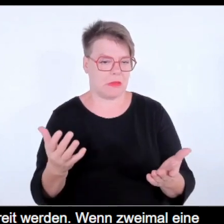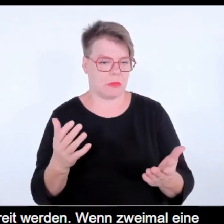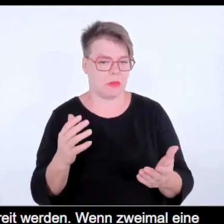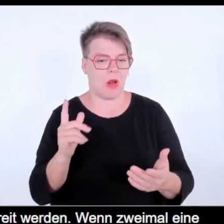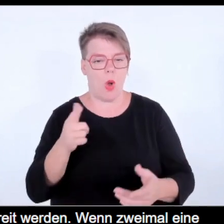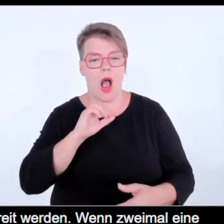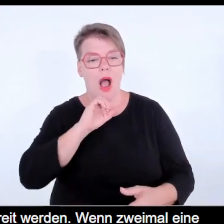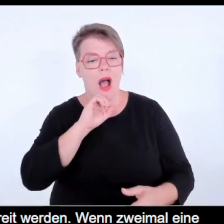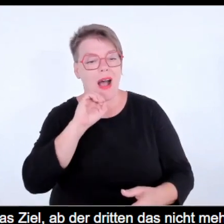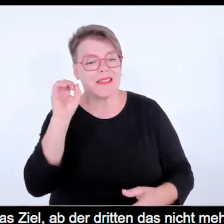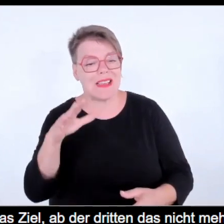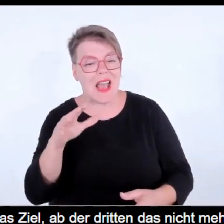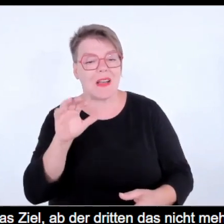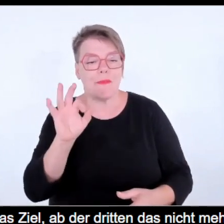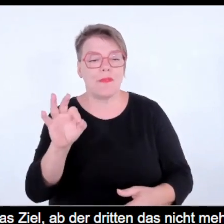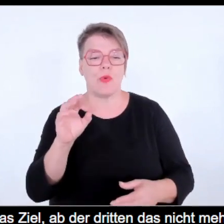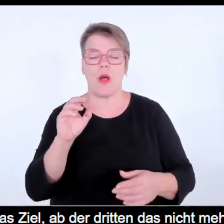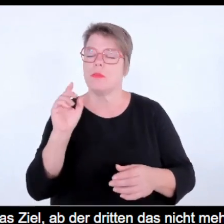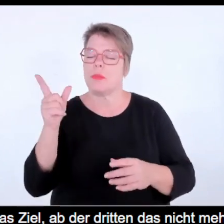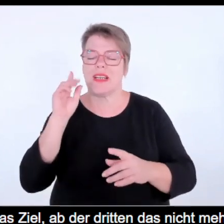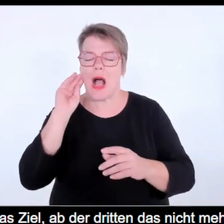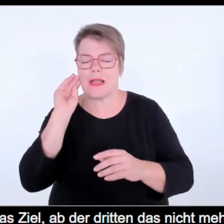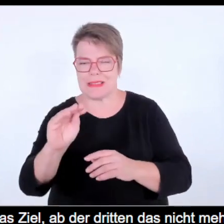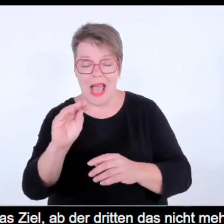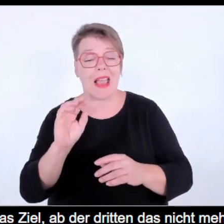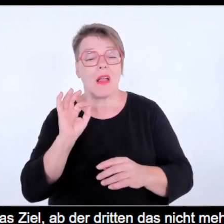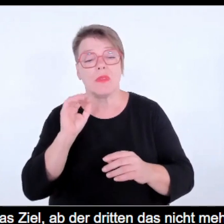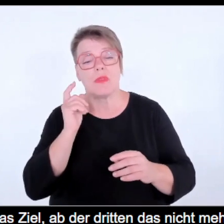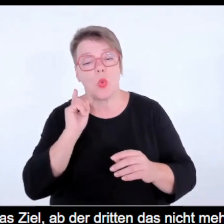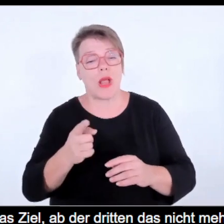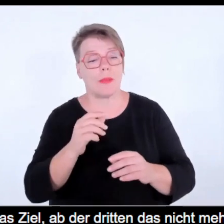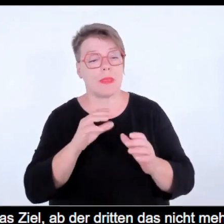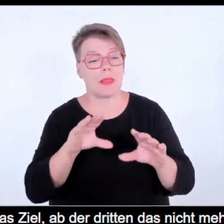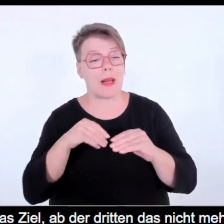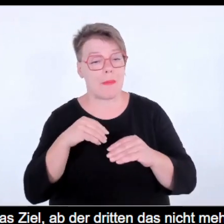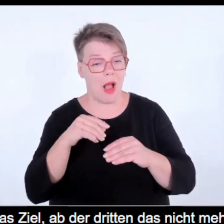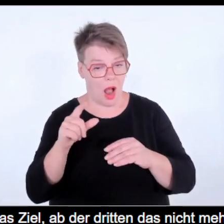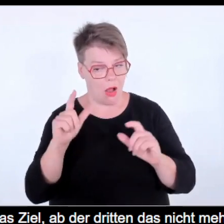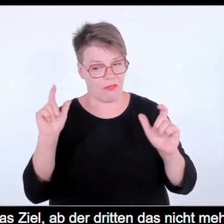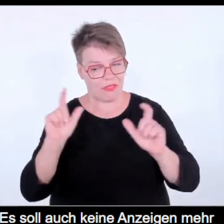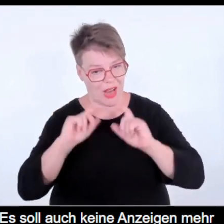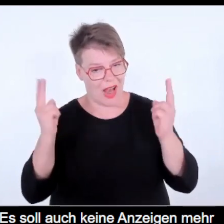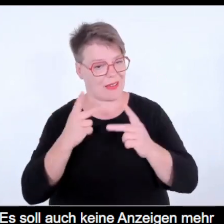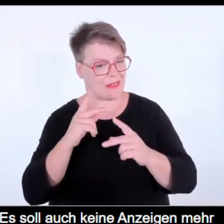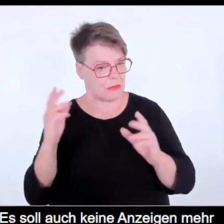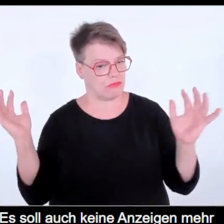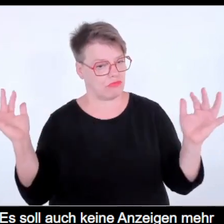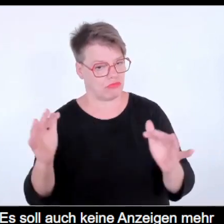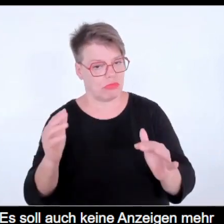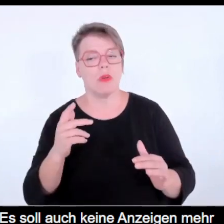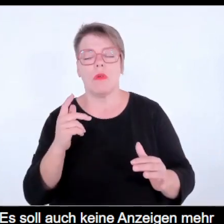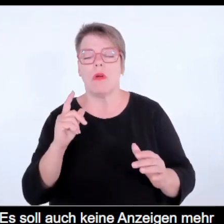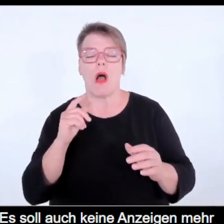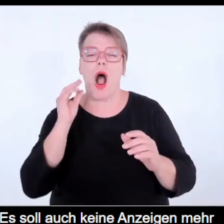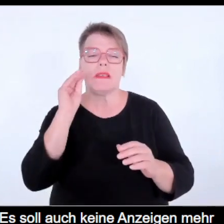Nachbarschaftsklagen sind natürlich in Ordnung, wenn Nachbarn betroffen sind. Aber wenn Verbände, insbesondere NGOs, von woanders her ständig klagen, manchmal